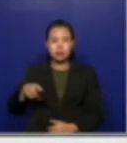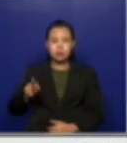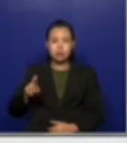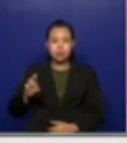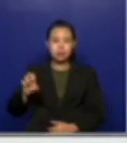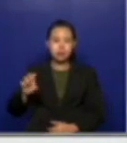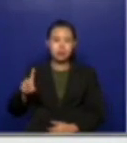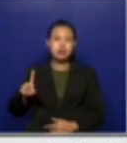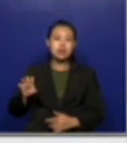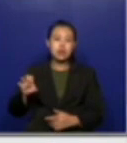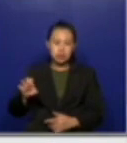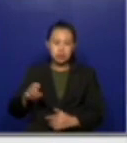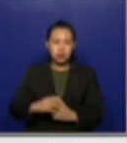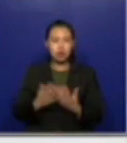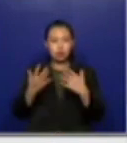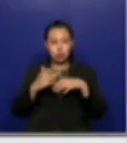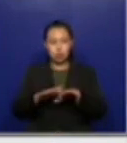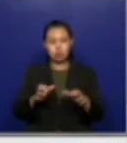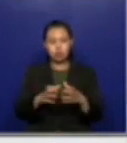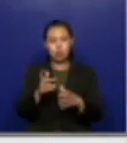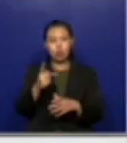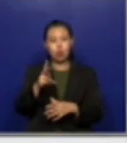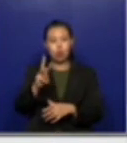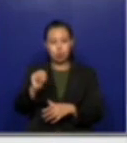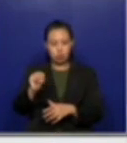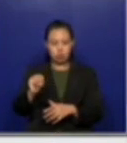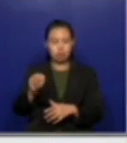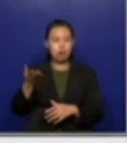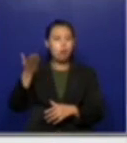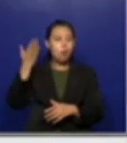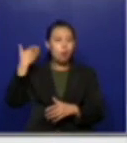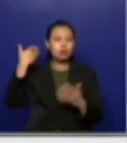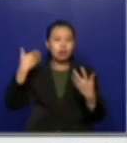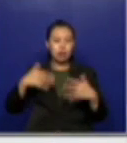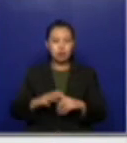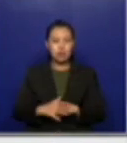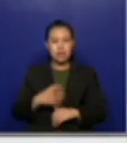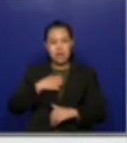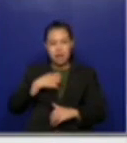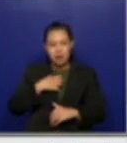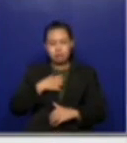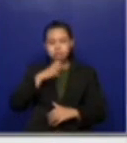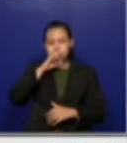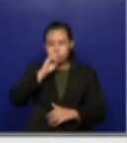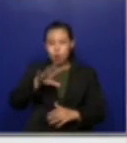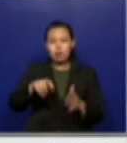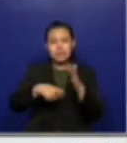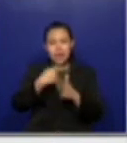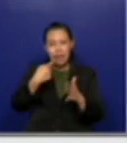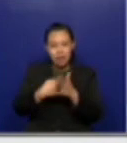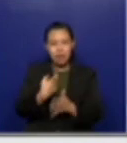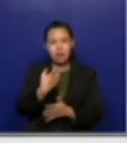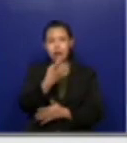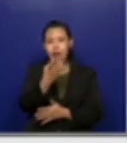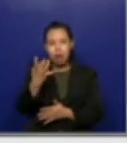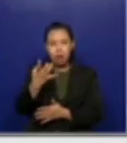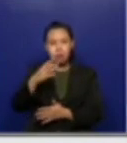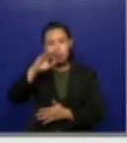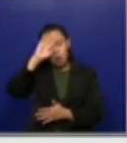นามท่านได้เพราะท่านเคยร่วมคณะรัฐมนตรีอยากจะให้ท่านมาบอกหน่อยเถอะว่าท่านลาออกไปเพราะป่วยเนี่ยเป็นอะ